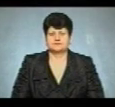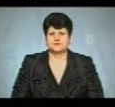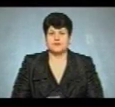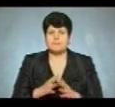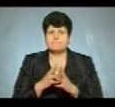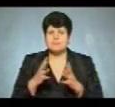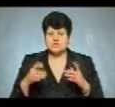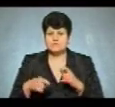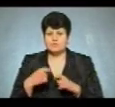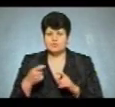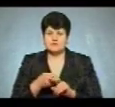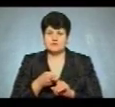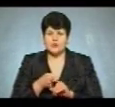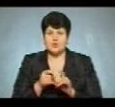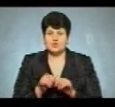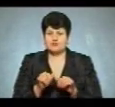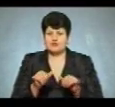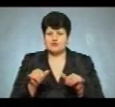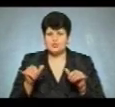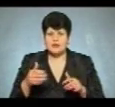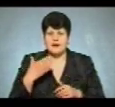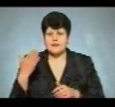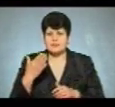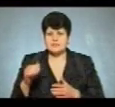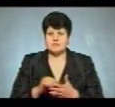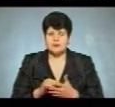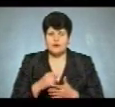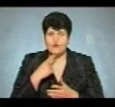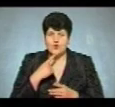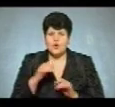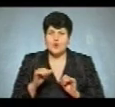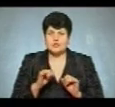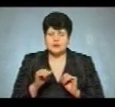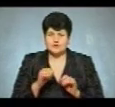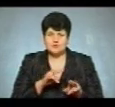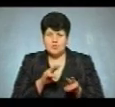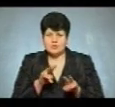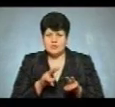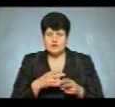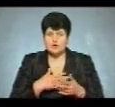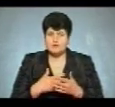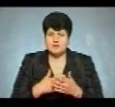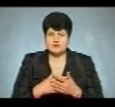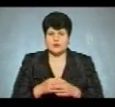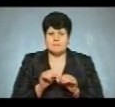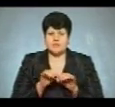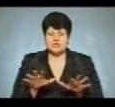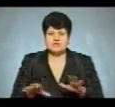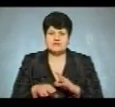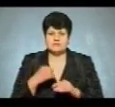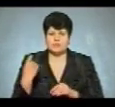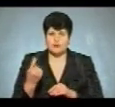Більшість порушень стосується розповсюдження агітаційних матеріалів, каже координатор спостереження громадянської мережі «Опора» за виборами в області